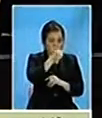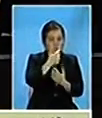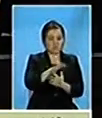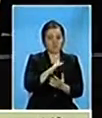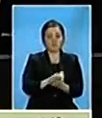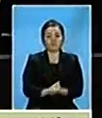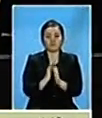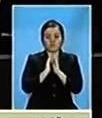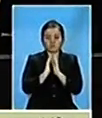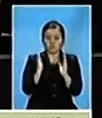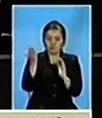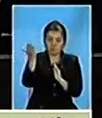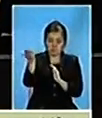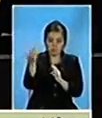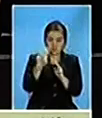เชิญนะ